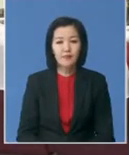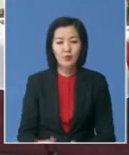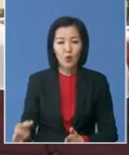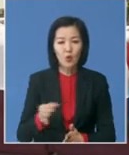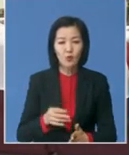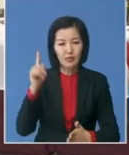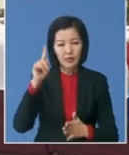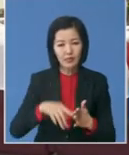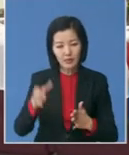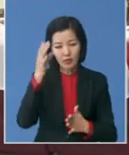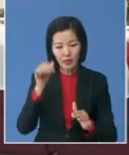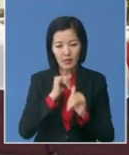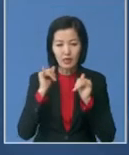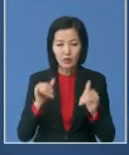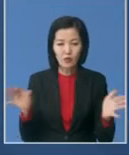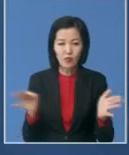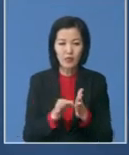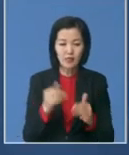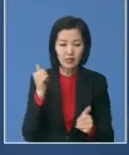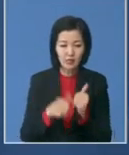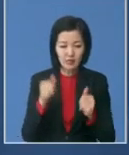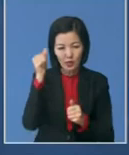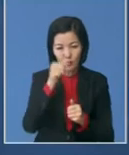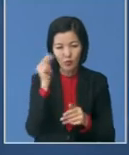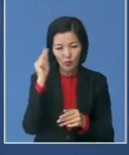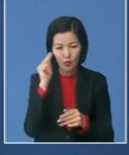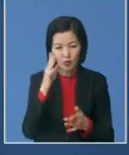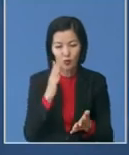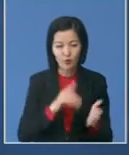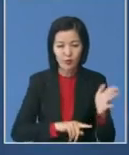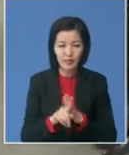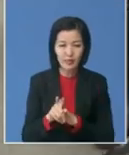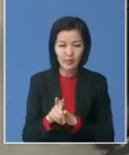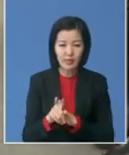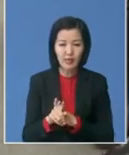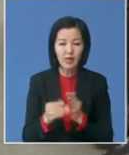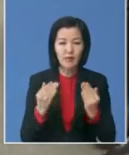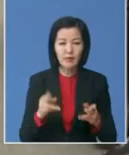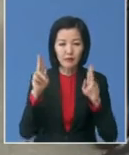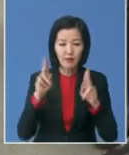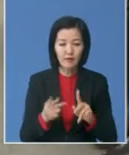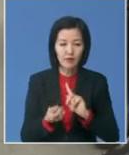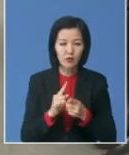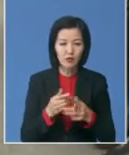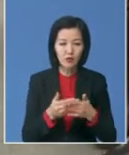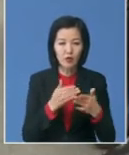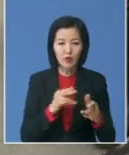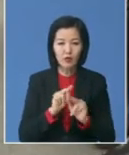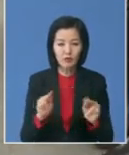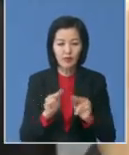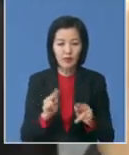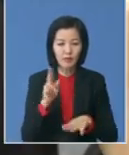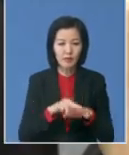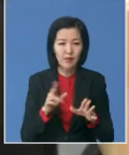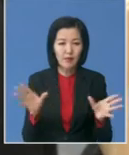Облыста діни сауаттылықты артыру мақсатында жыл сайын оқыту курсы өткізіліп келеді. Биыл бұл семинардың форматы өзгерген. Осыған дейін мұғалімдер мен тәртіп сақшылары